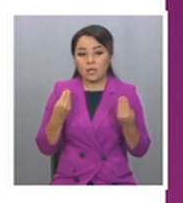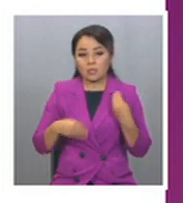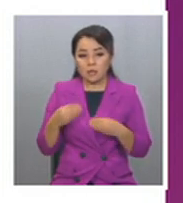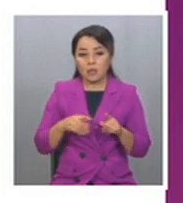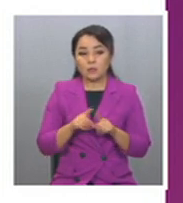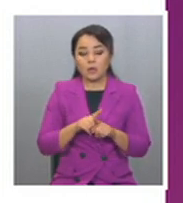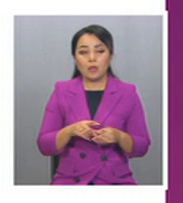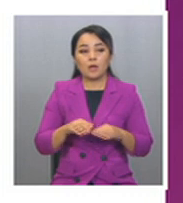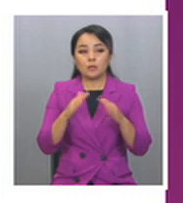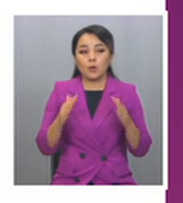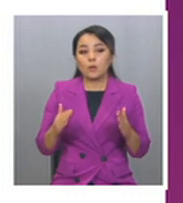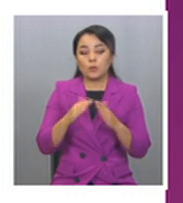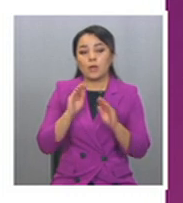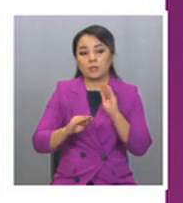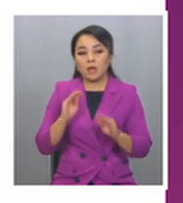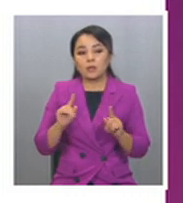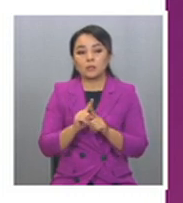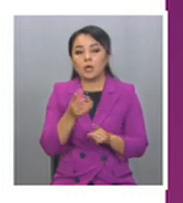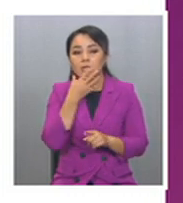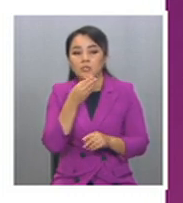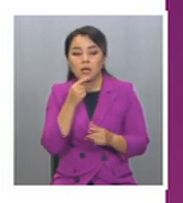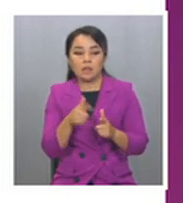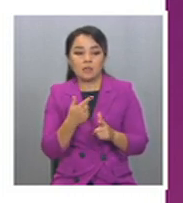үйлерін әсемдегенін айтқан.